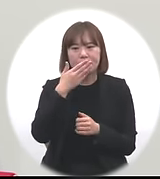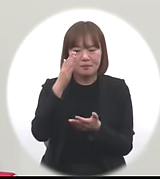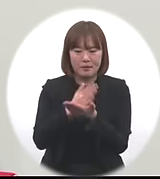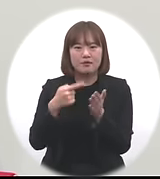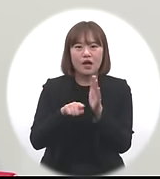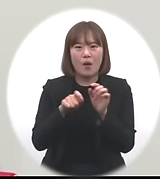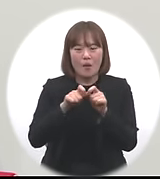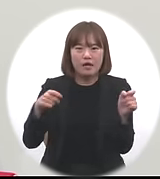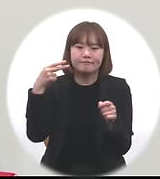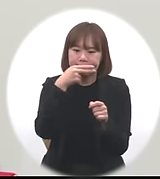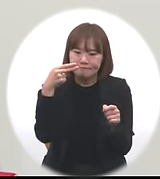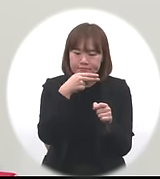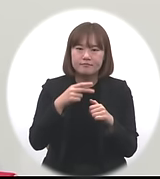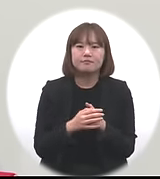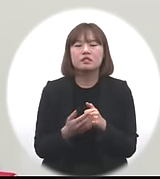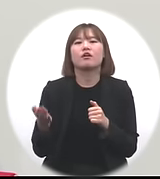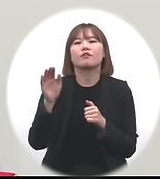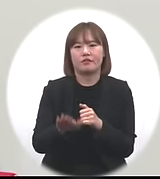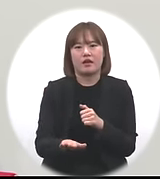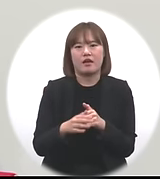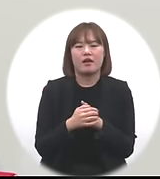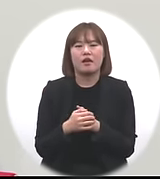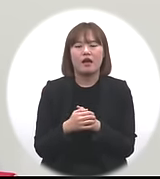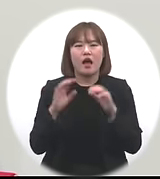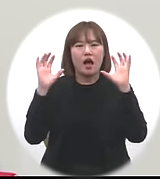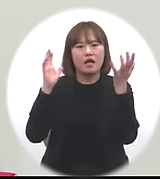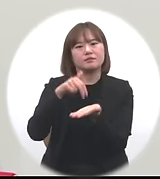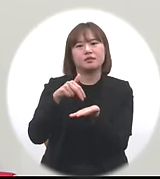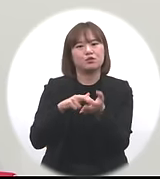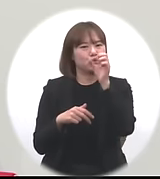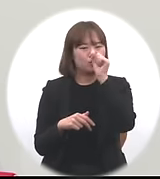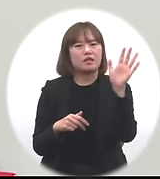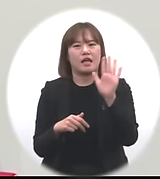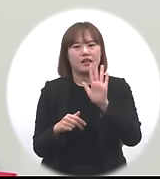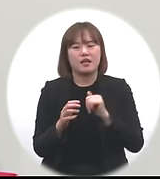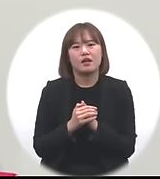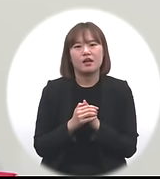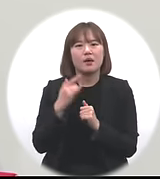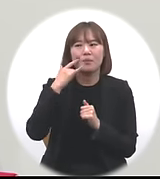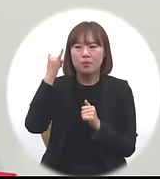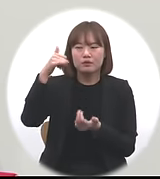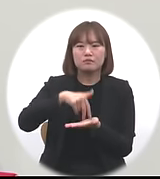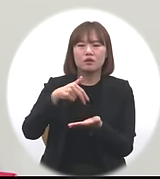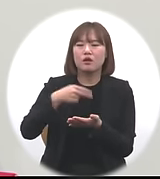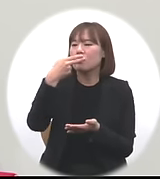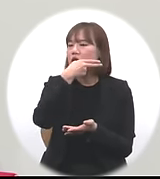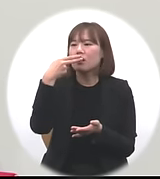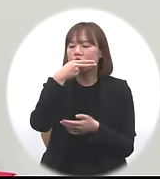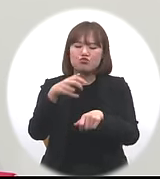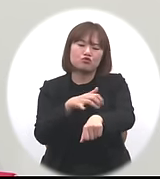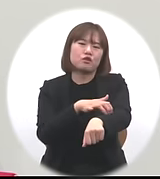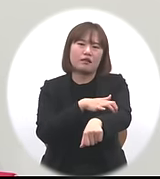않죠. 근데 이게 애 입장에서 좋은 일은 아니에요. 보호자분들도 칫솔질 하라 그러면 귀찮아